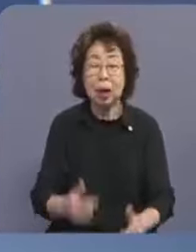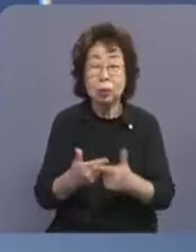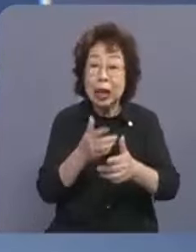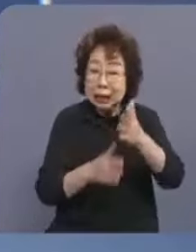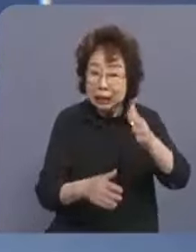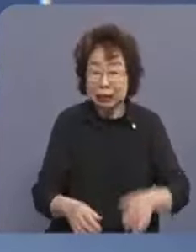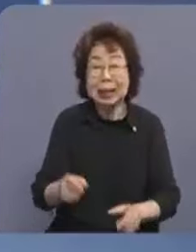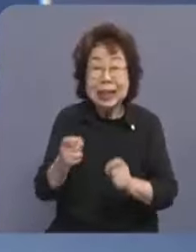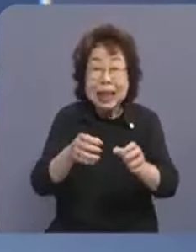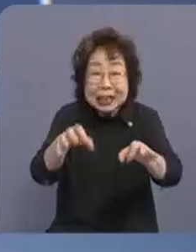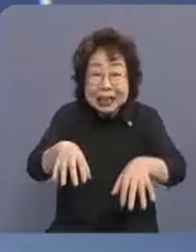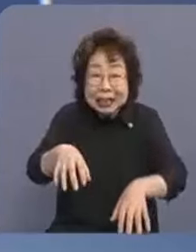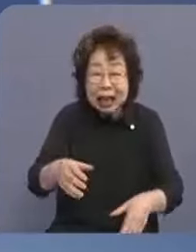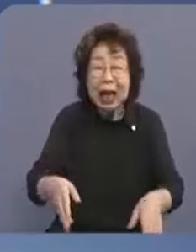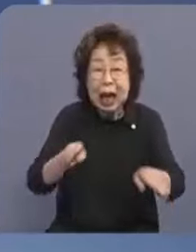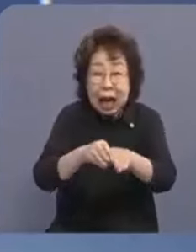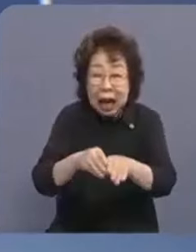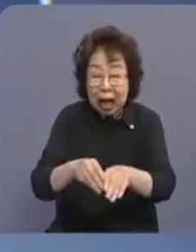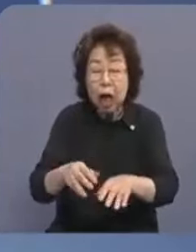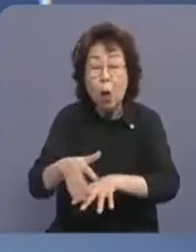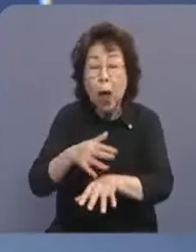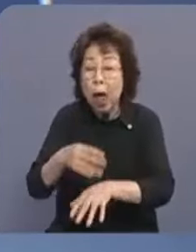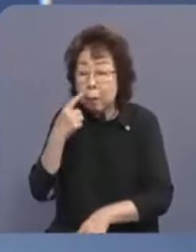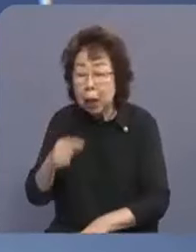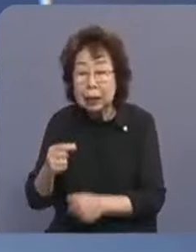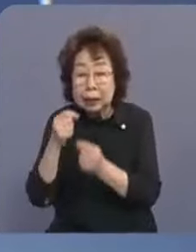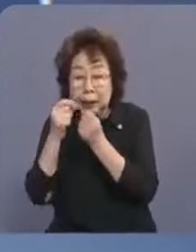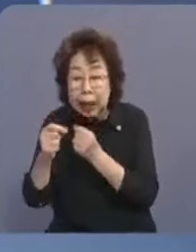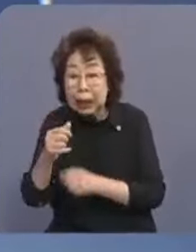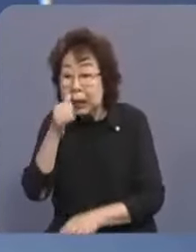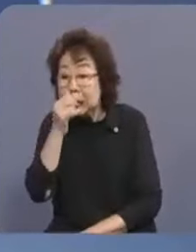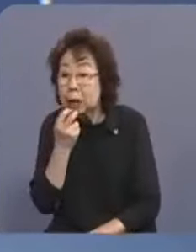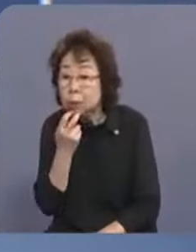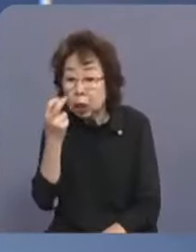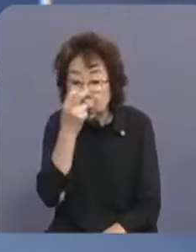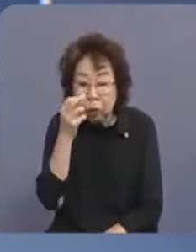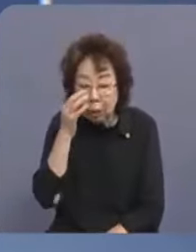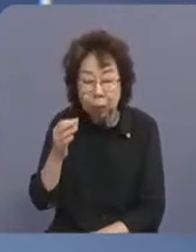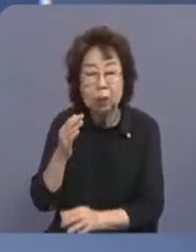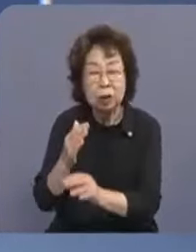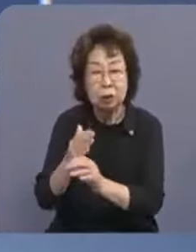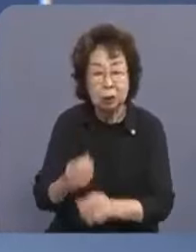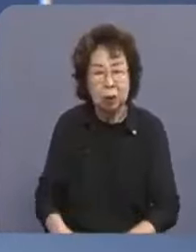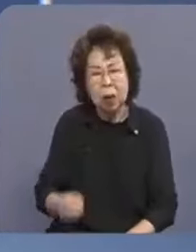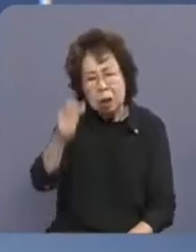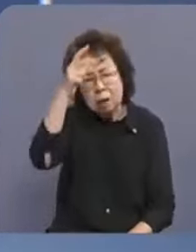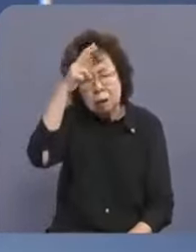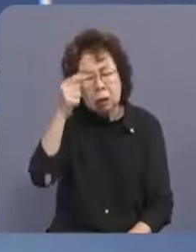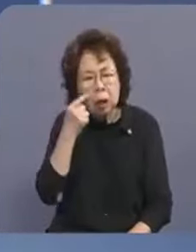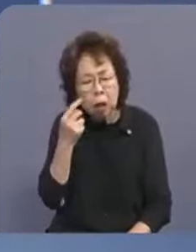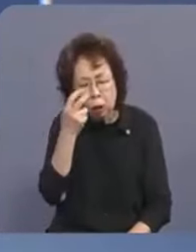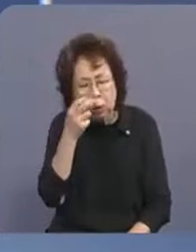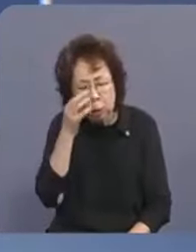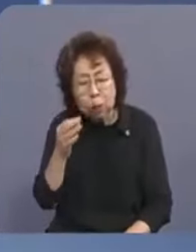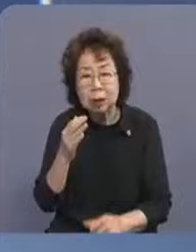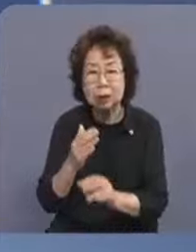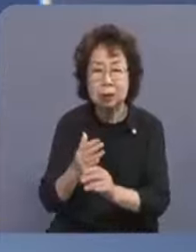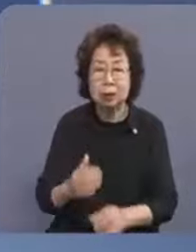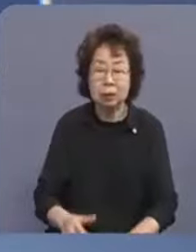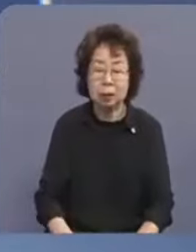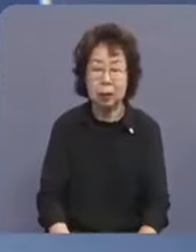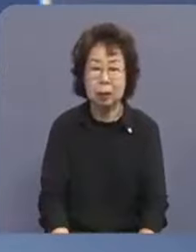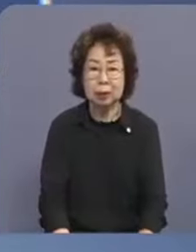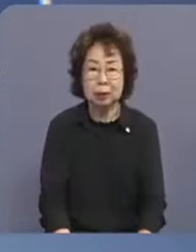부산시가 자갈치 시장 노점 상인회에 대해 사기 혐의로 고발을 검토 중인 가운데 경찰은 수사에 착수했습니다.